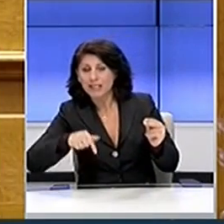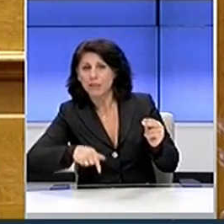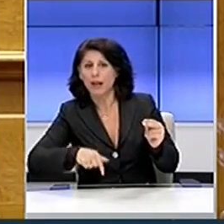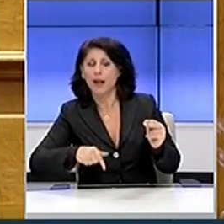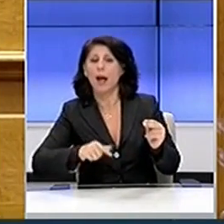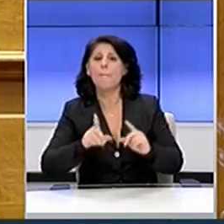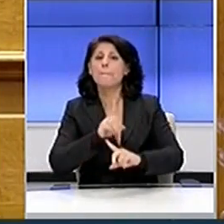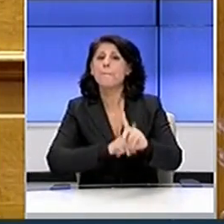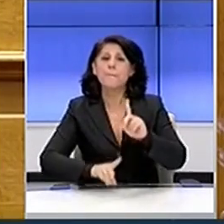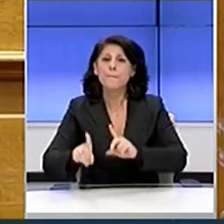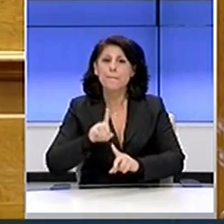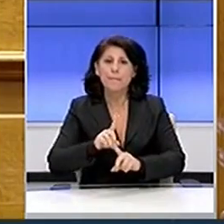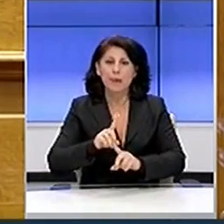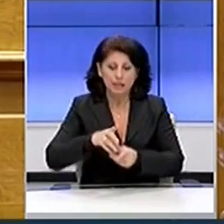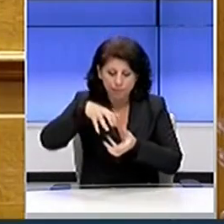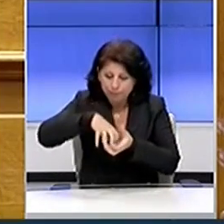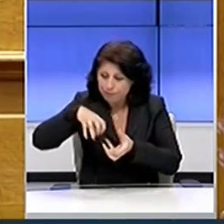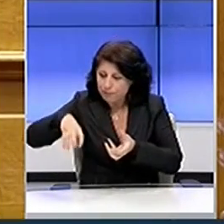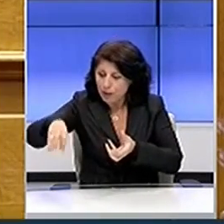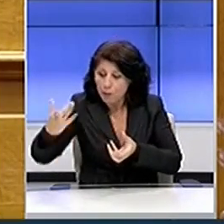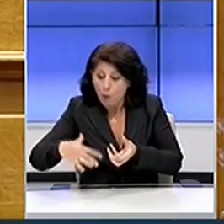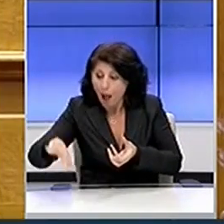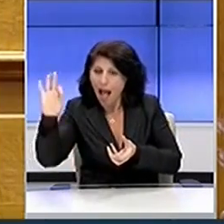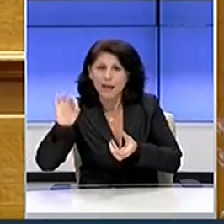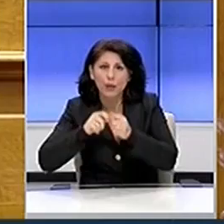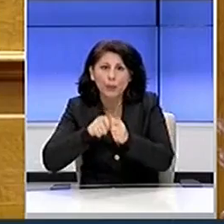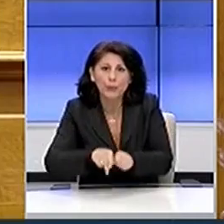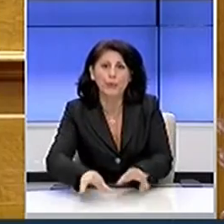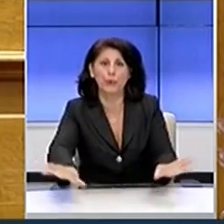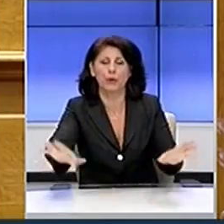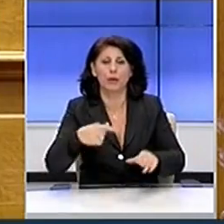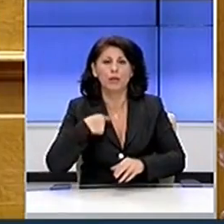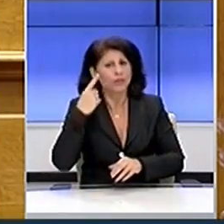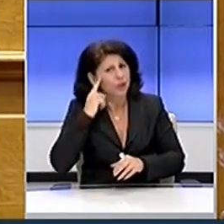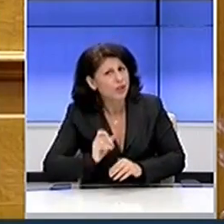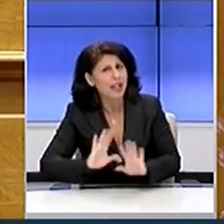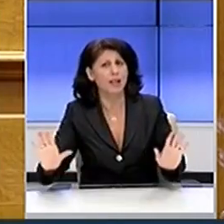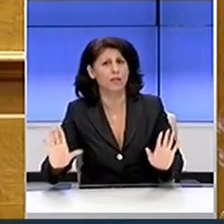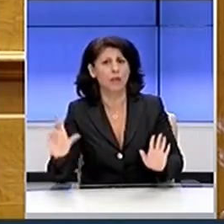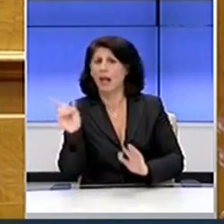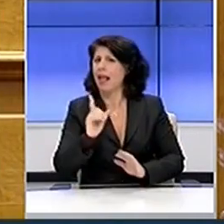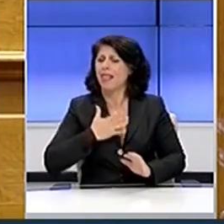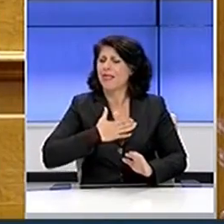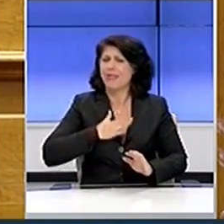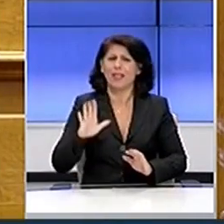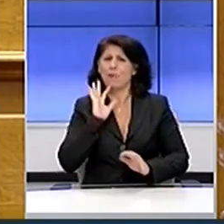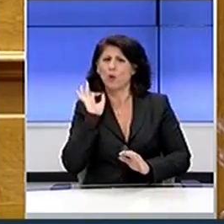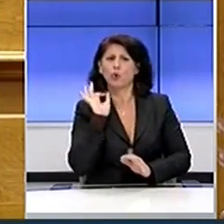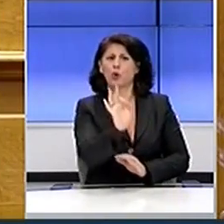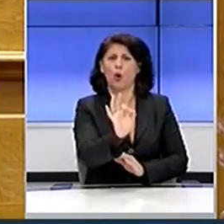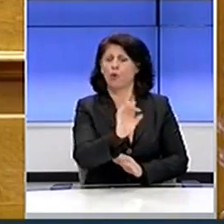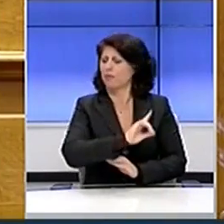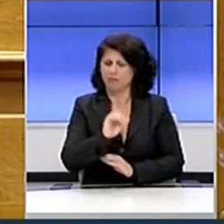ήταν οι αιστείες διασποράς του ιού. Το ξέρουμε. Δεν το λέμε για να στοχοποιήσουμε κάποιον. Το λέμε